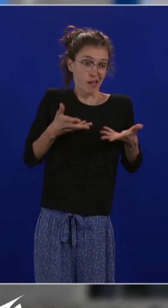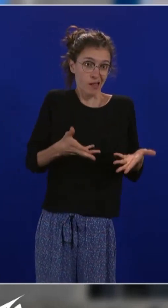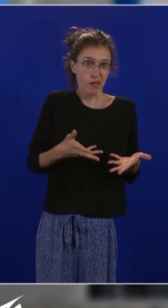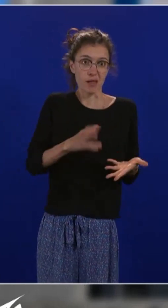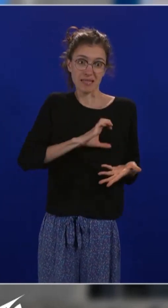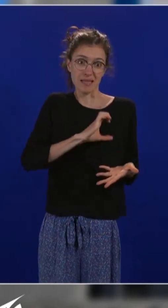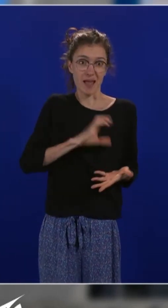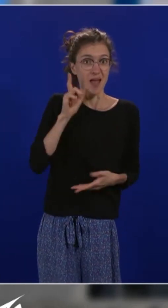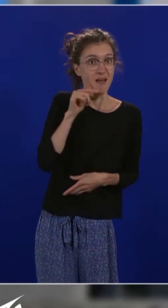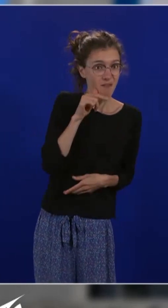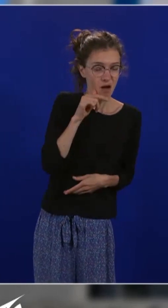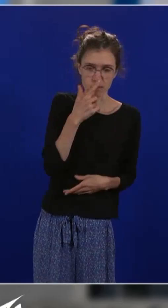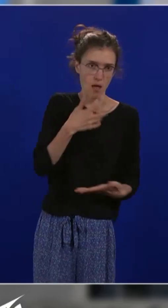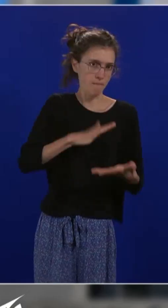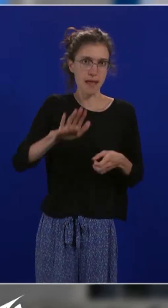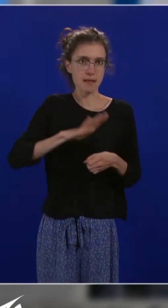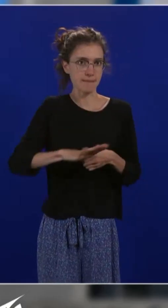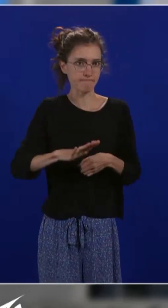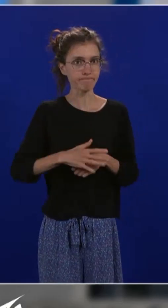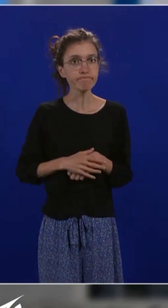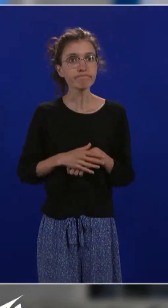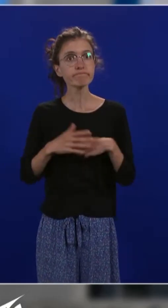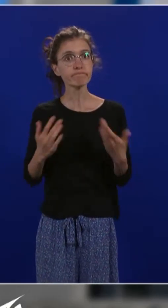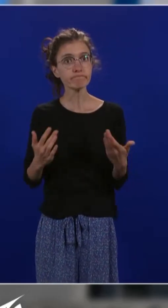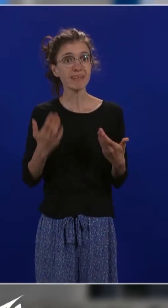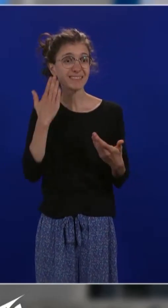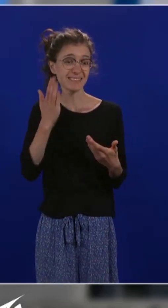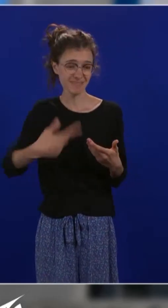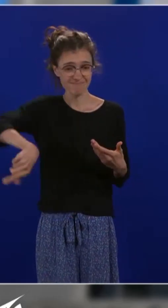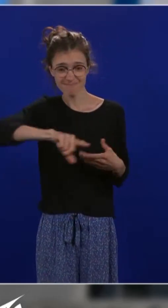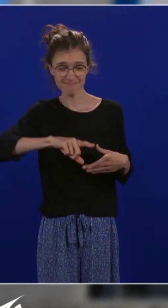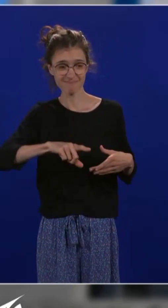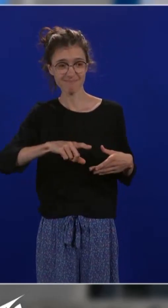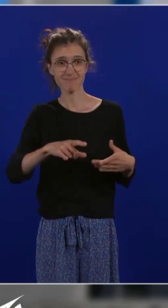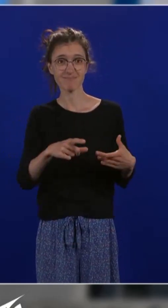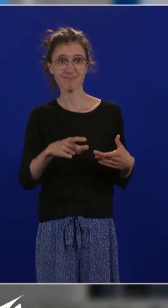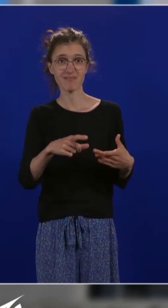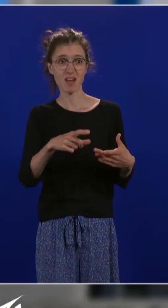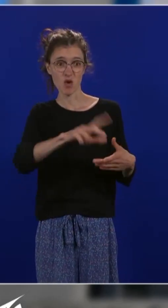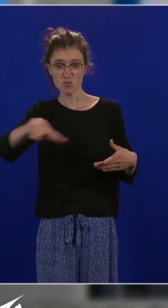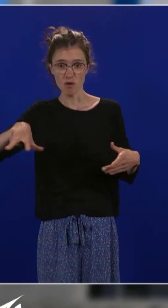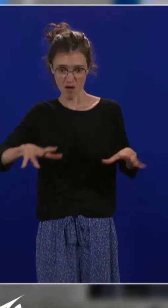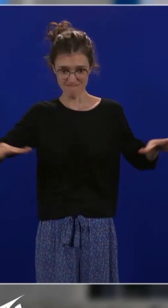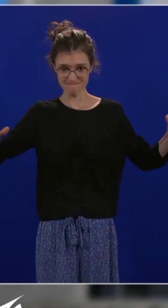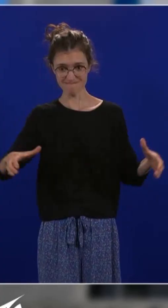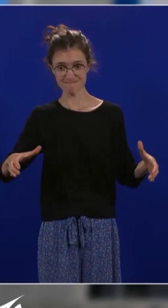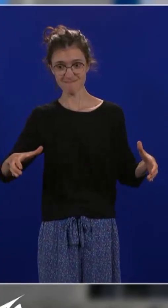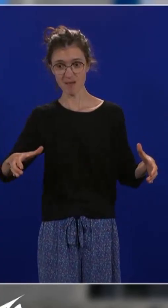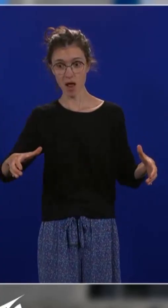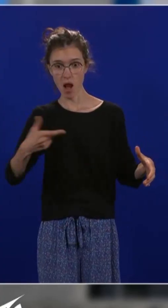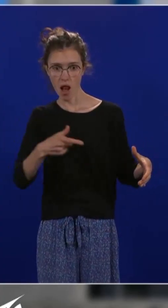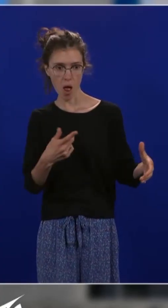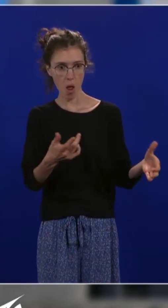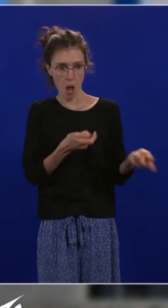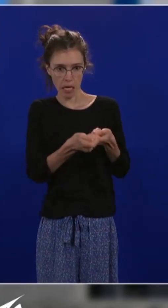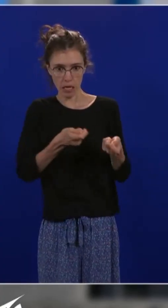savons, le marché ne régule rien. Et sans intervention publique forte, ce sont